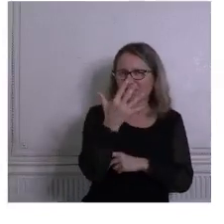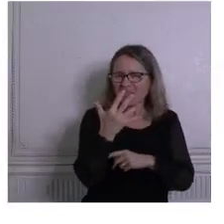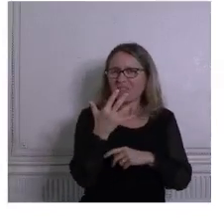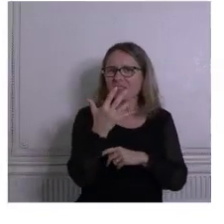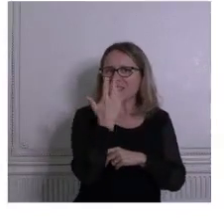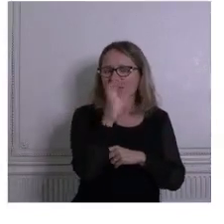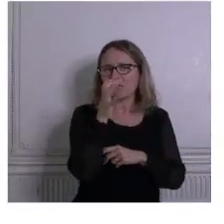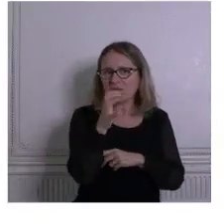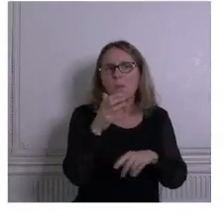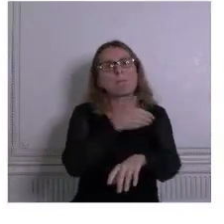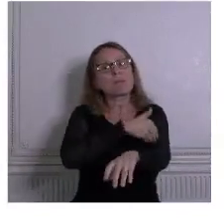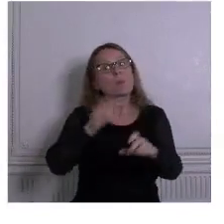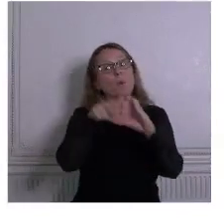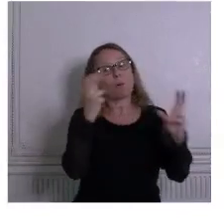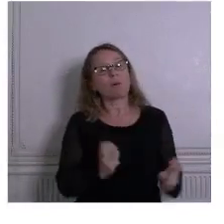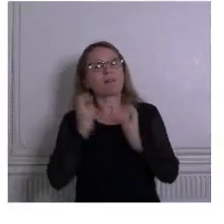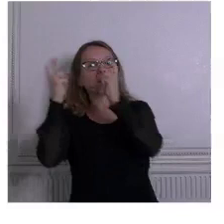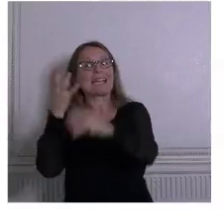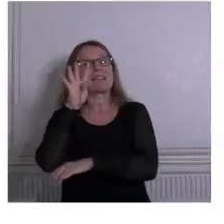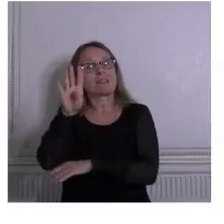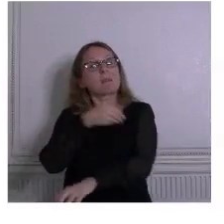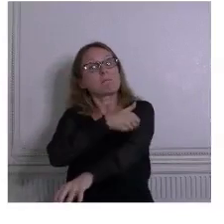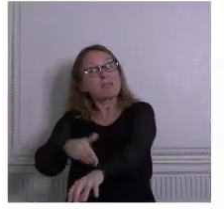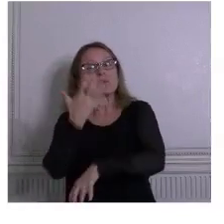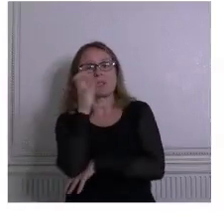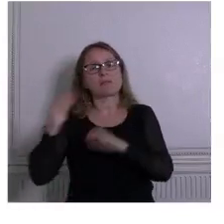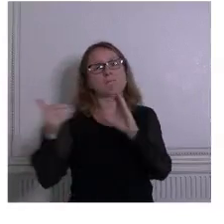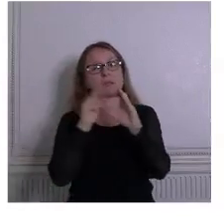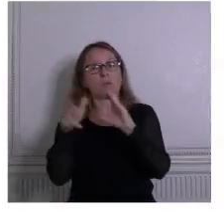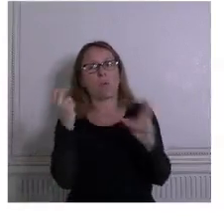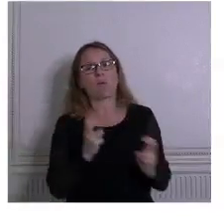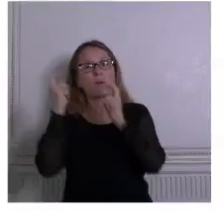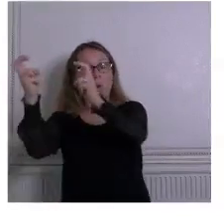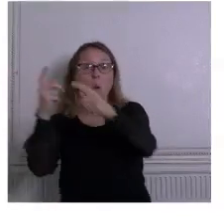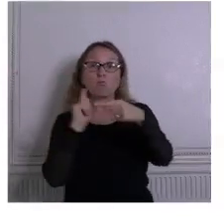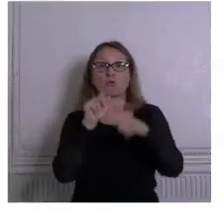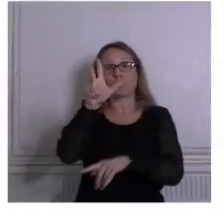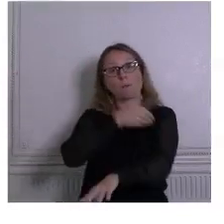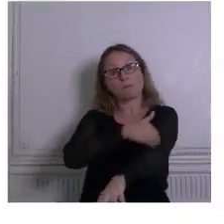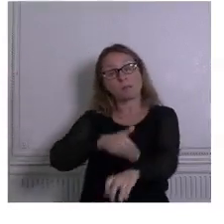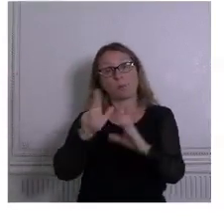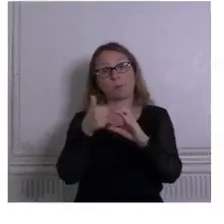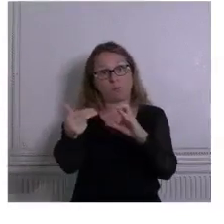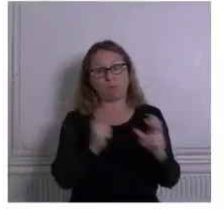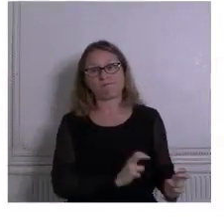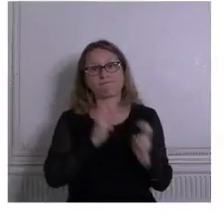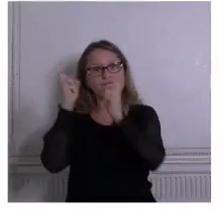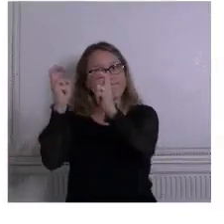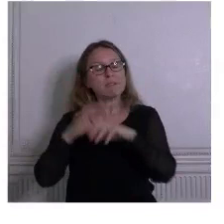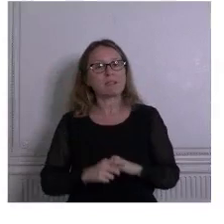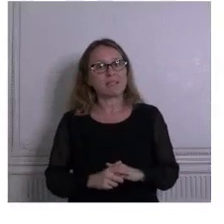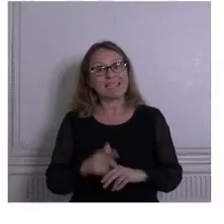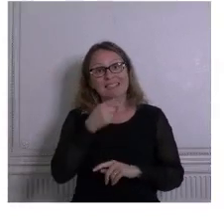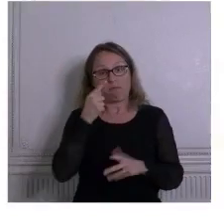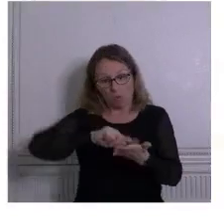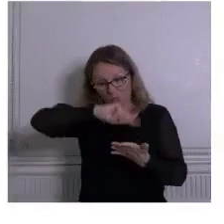devoir rappeler des consignes d'utilisation rationnelle des ressources. Je dis Madame Salé, mais c'est pour les associations aussi qui sont dépositaires de locaux à l'année,